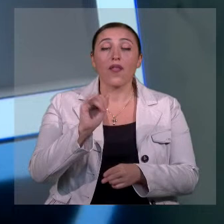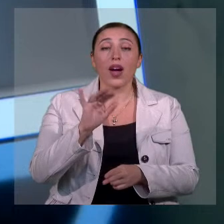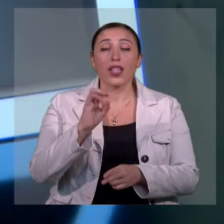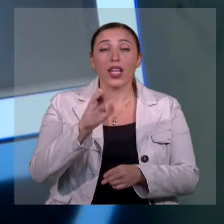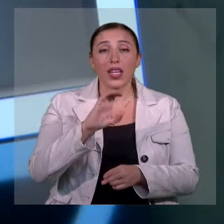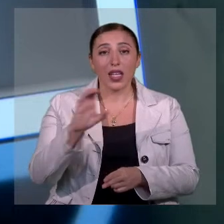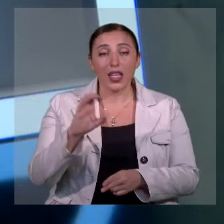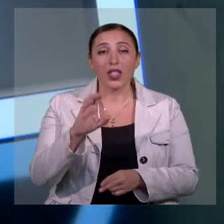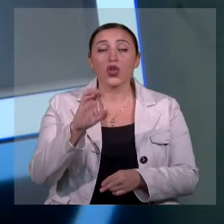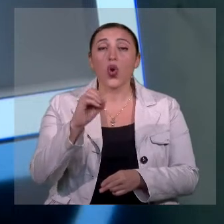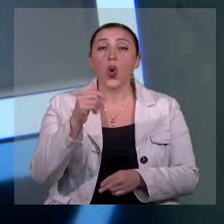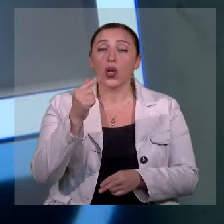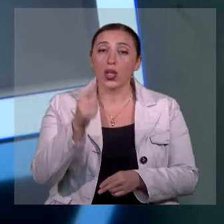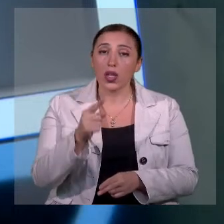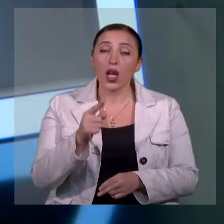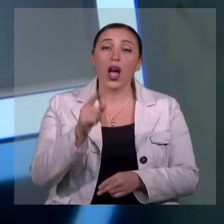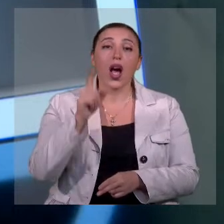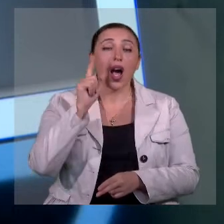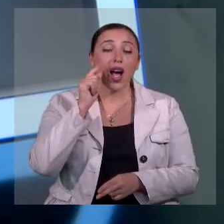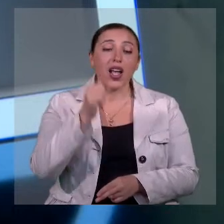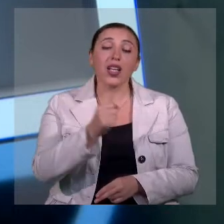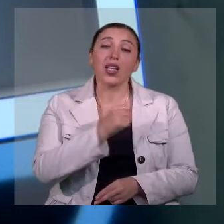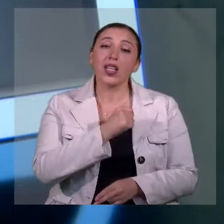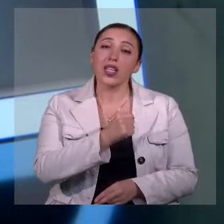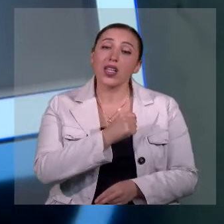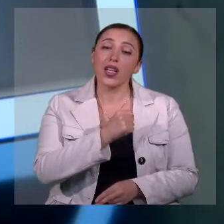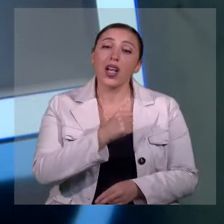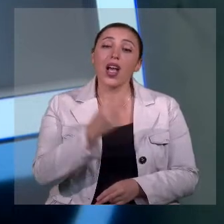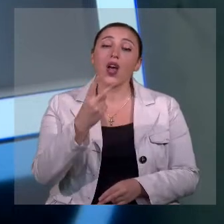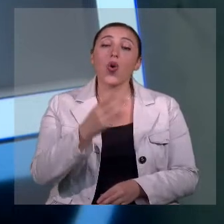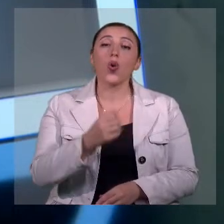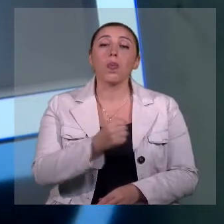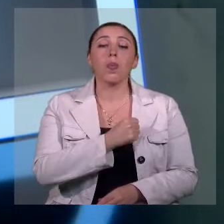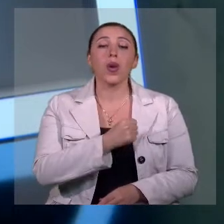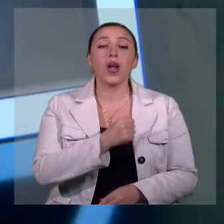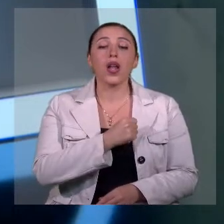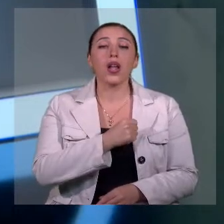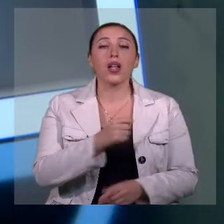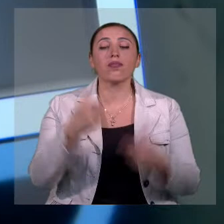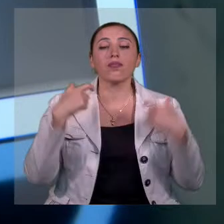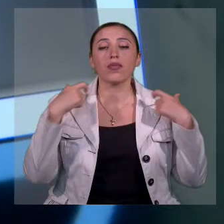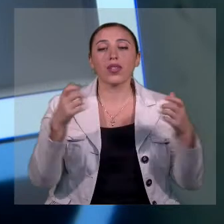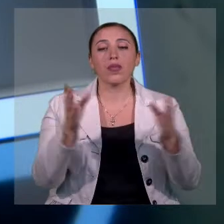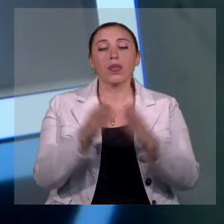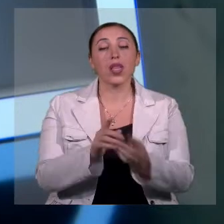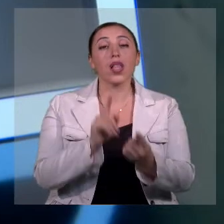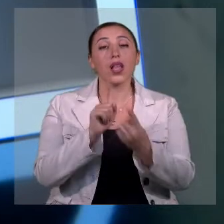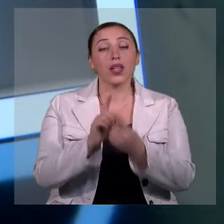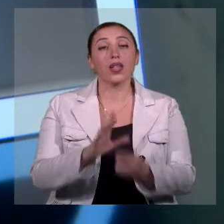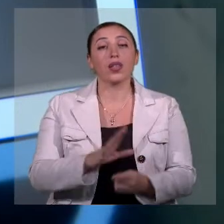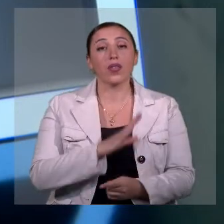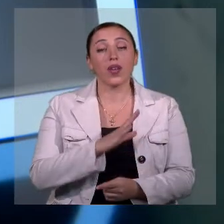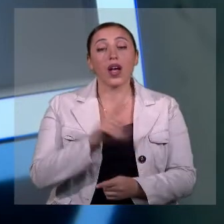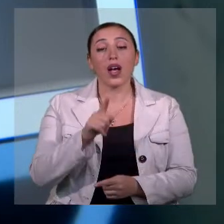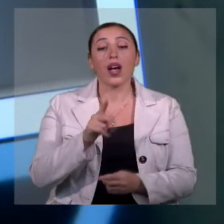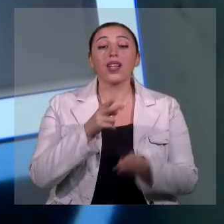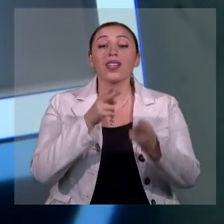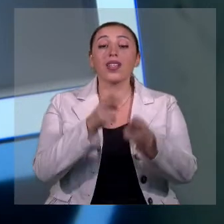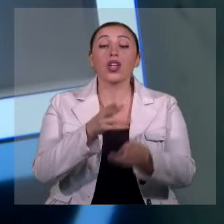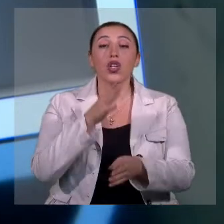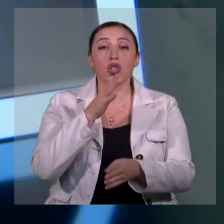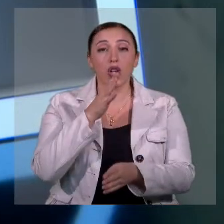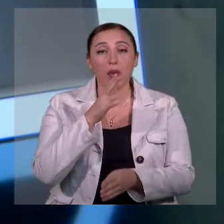Սոտկ բնակավայրերում հանդիպել Հայաստանի զինված ուժերի երկրորդ բանակային կորպուսի հրամանատարի հետ։ Այս ընթացքում